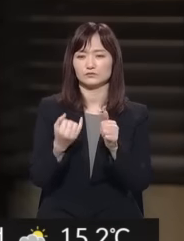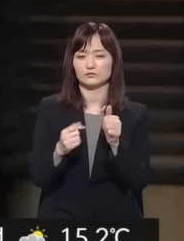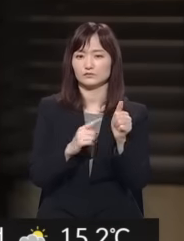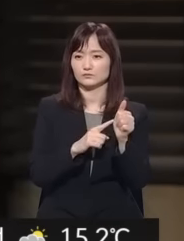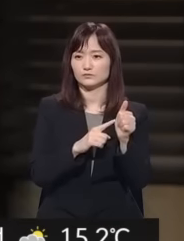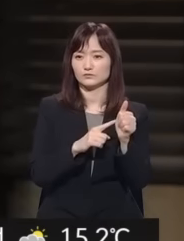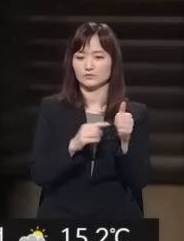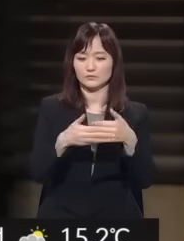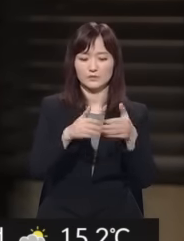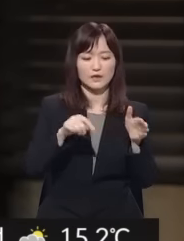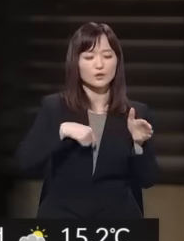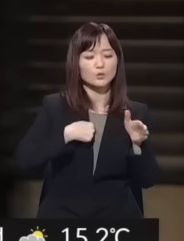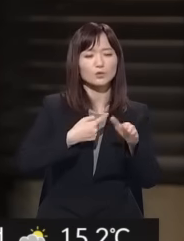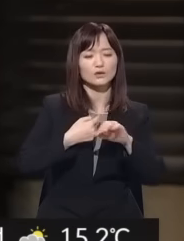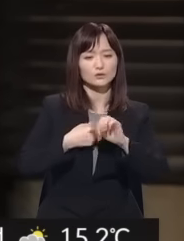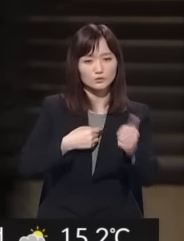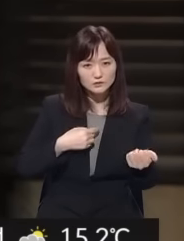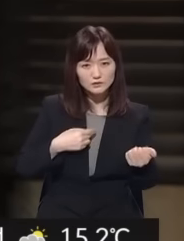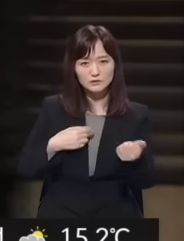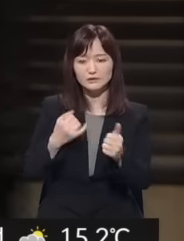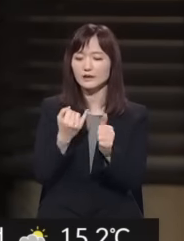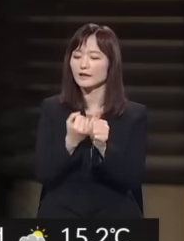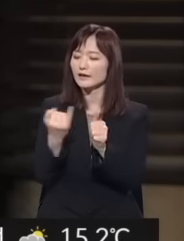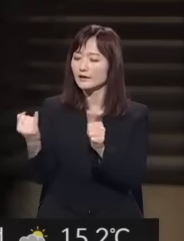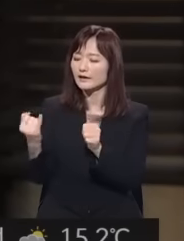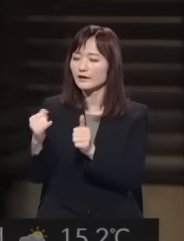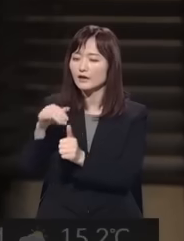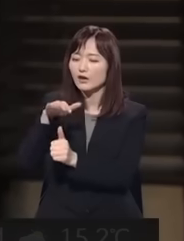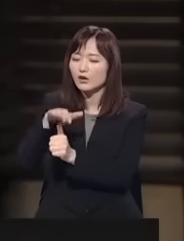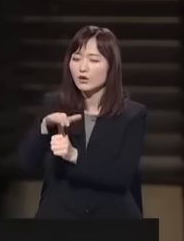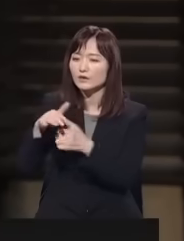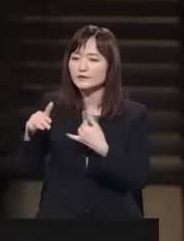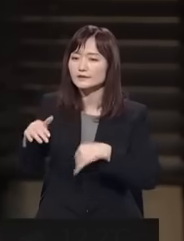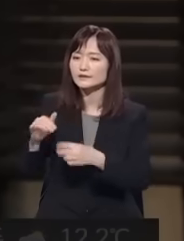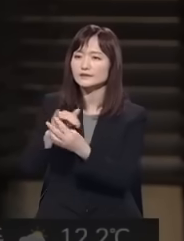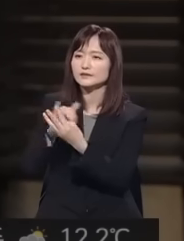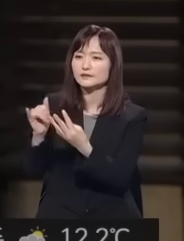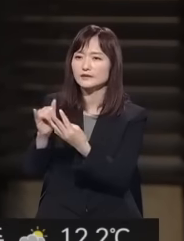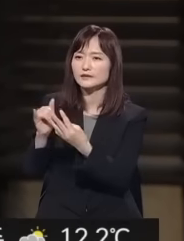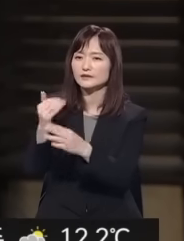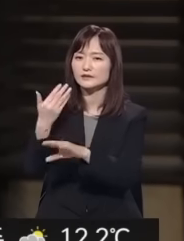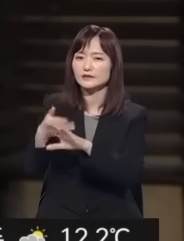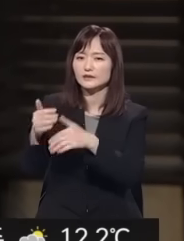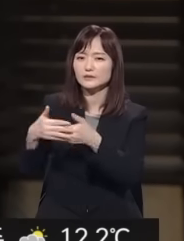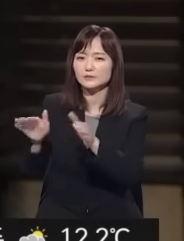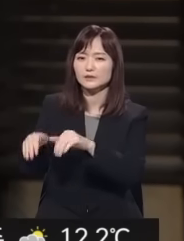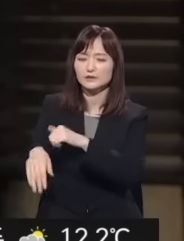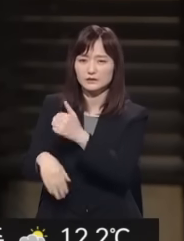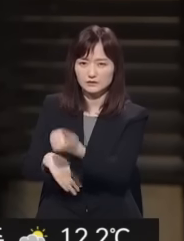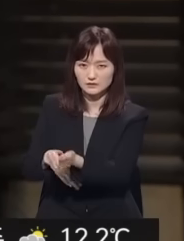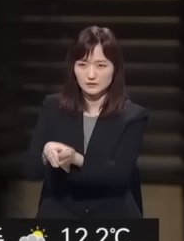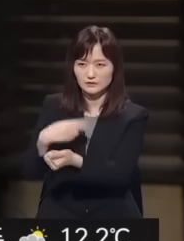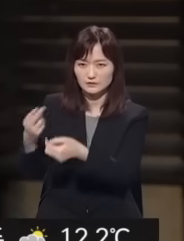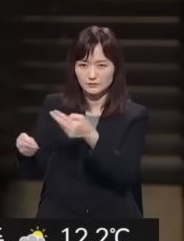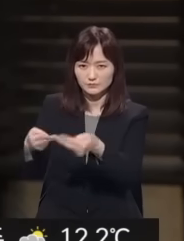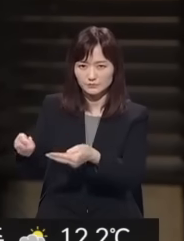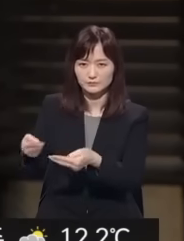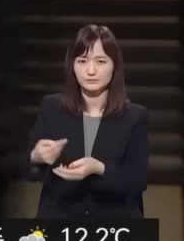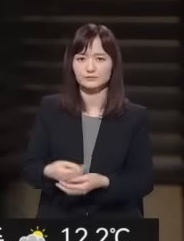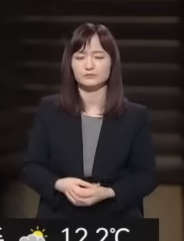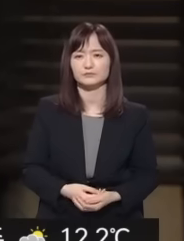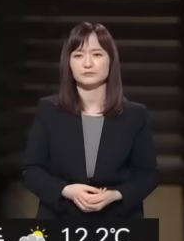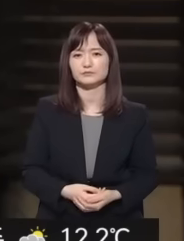방안의 홀로 숨져 있었고요 또 아내와 어린 자녀 3명은 다른 방에 함께 쓰러져 있었던 것으로 확인이 됐습니다 일단은